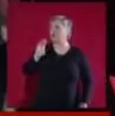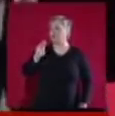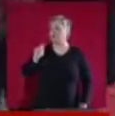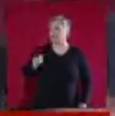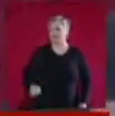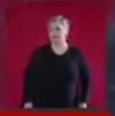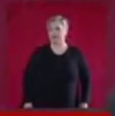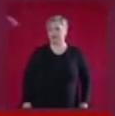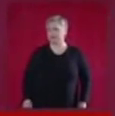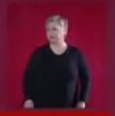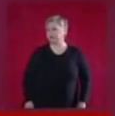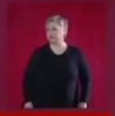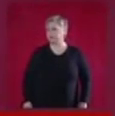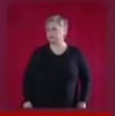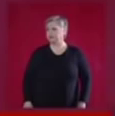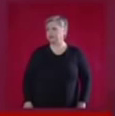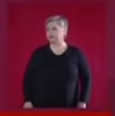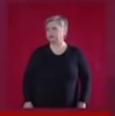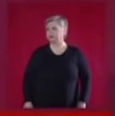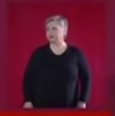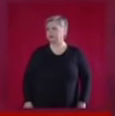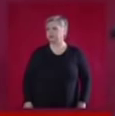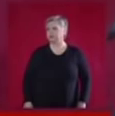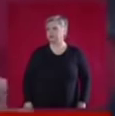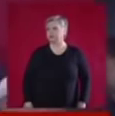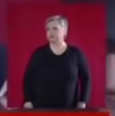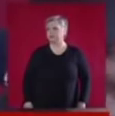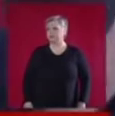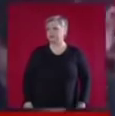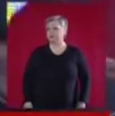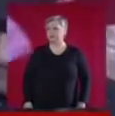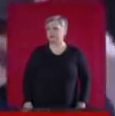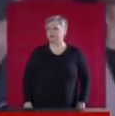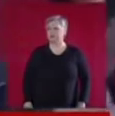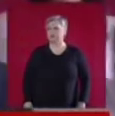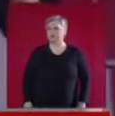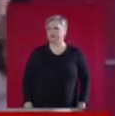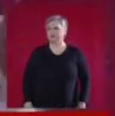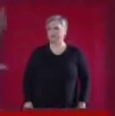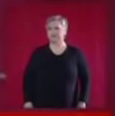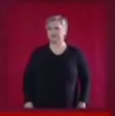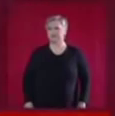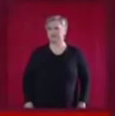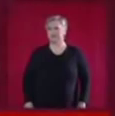εργοδοτική τρομοκρατία μια γυναίκα που μας δίνει δύναμη και ορμή για τους αγώνες του μέλλοντος